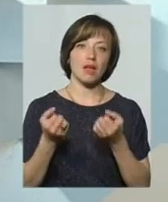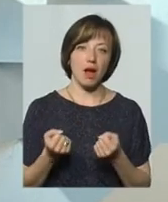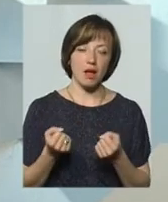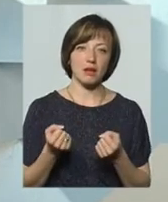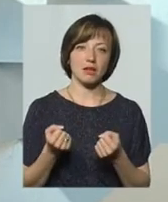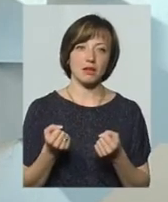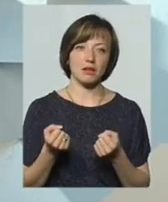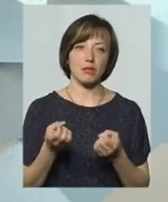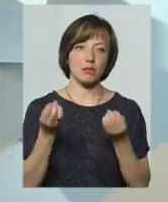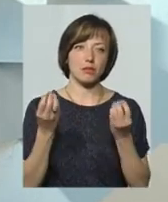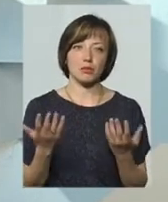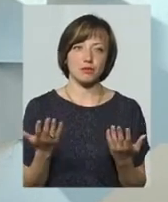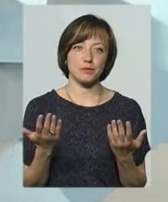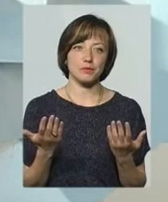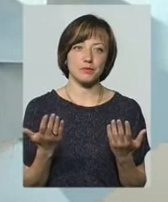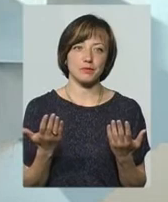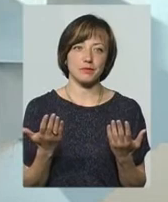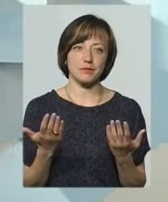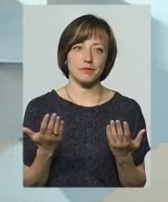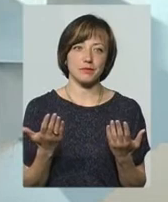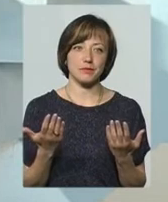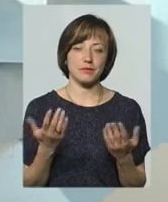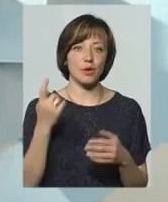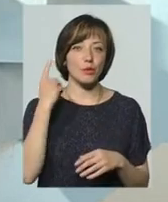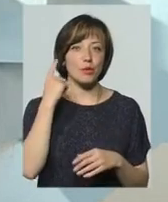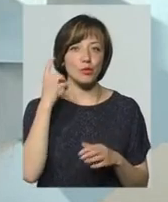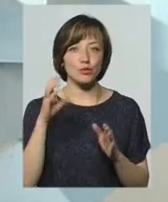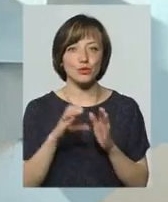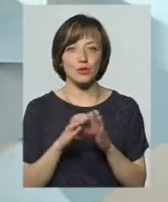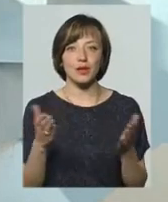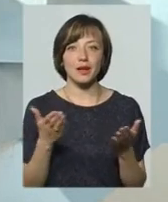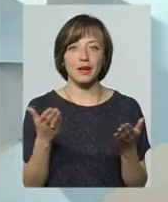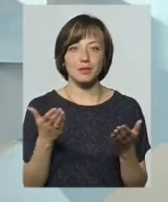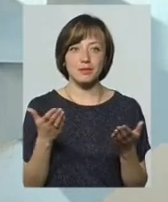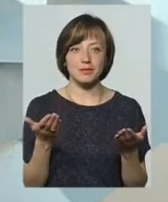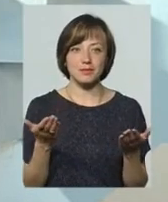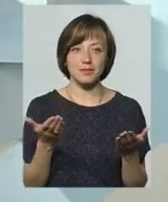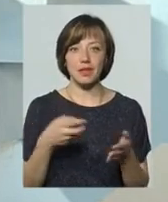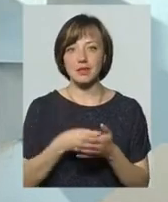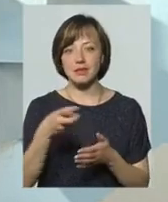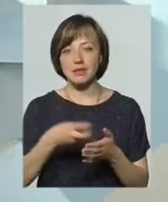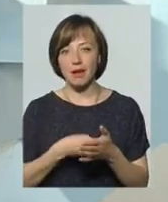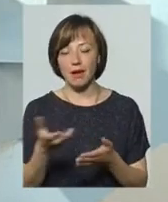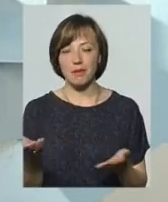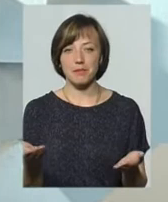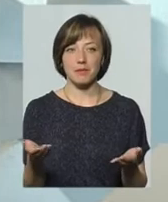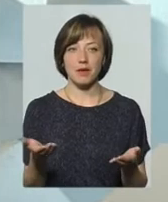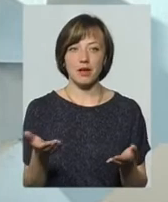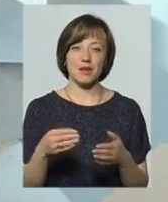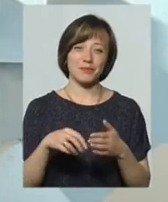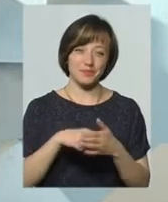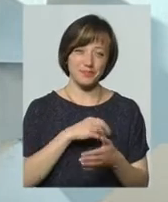а просто, щоб тебе почули хоч якимись варіантами, там, листами. Ну,